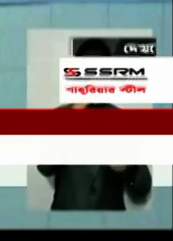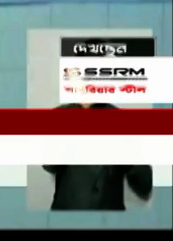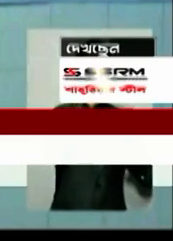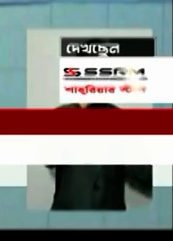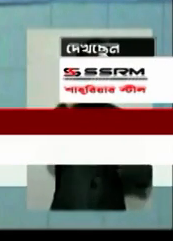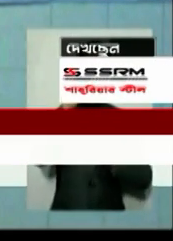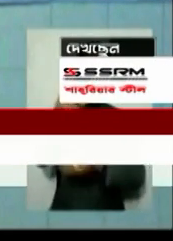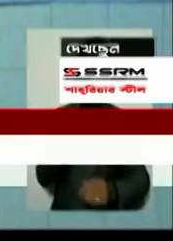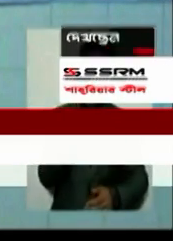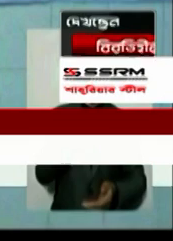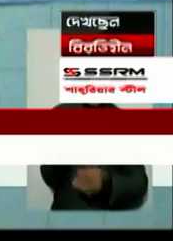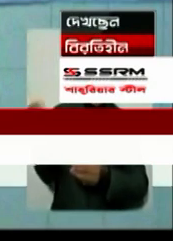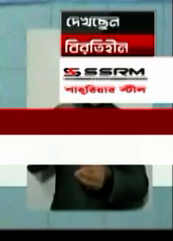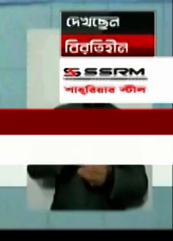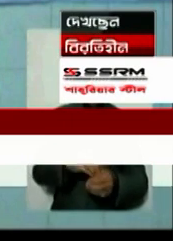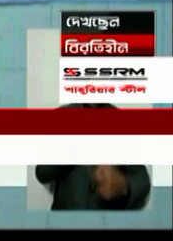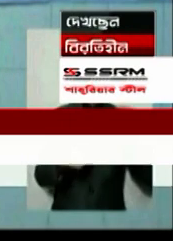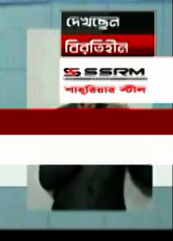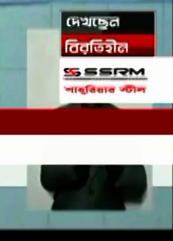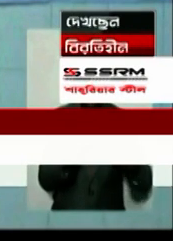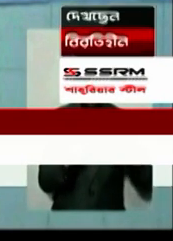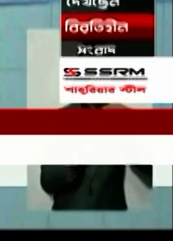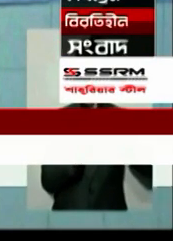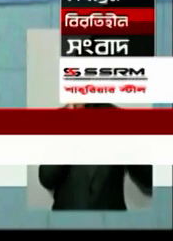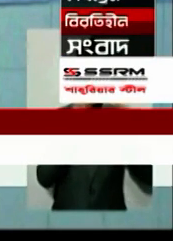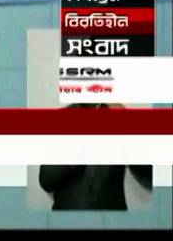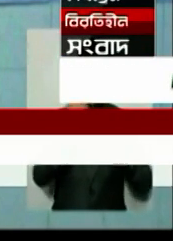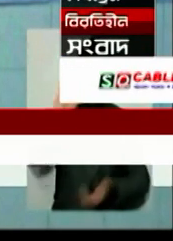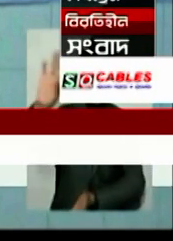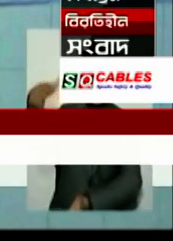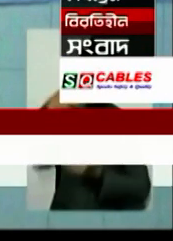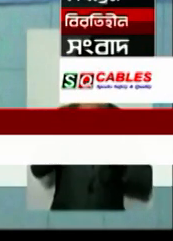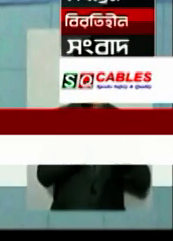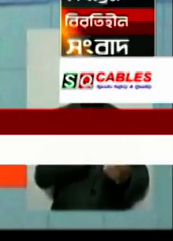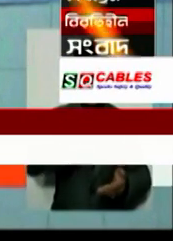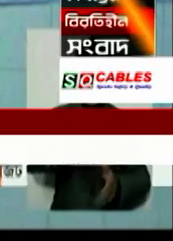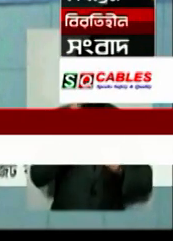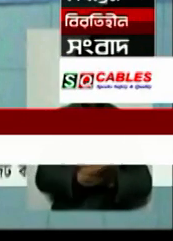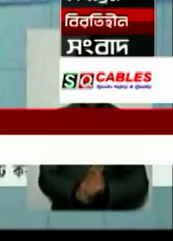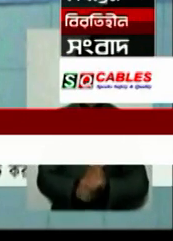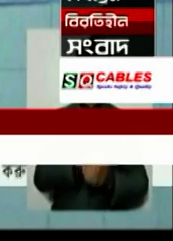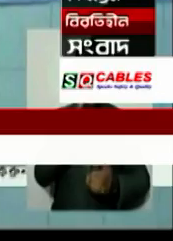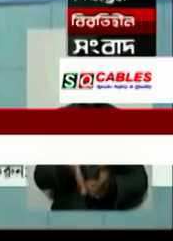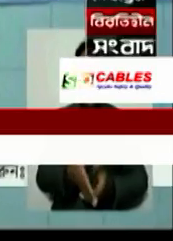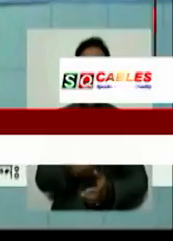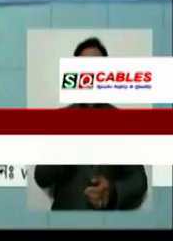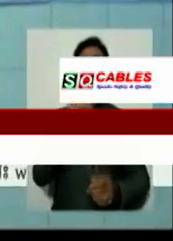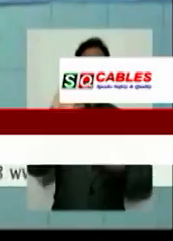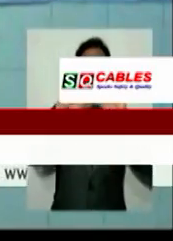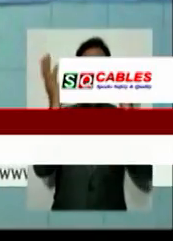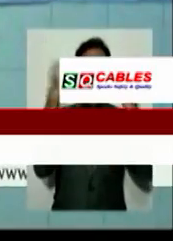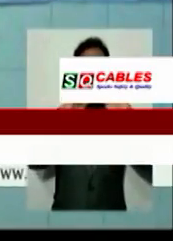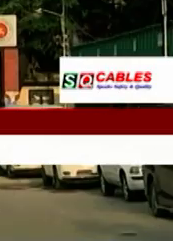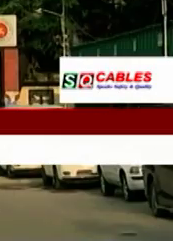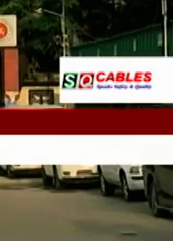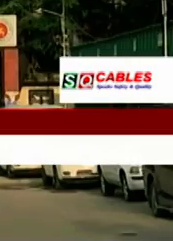কোনো দেশই এখন একসাথে অনেক বেশি কিট বিক্রি করে না। 20,000 সর্বোচ্চ, হয়তো আমরা 40,000 পর্যন্ত কি